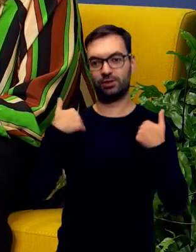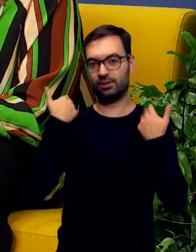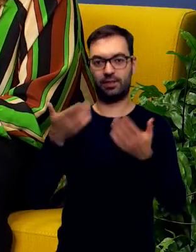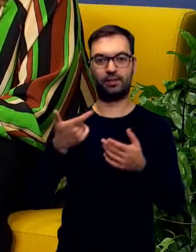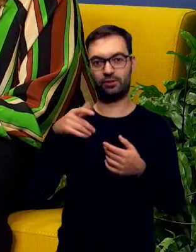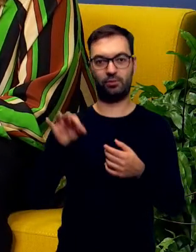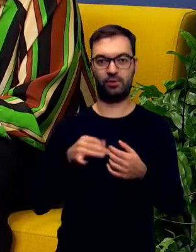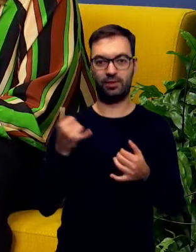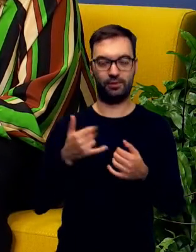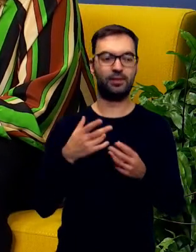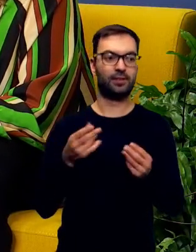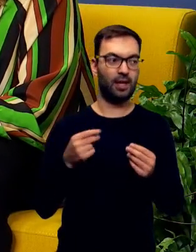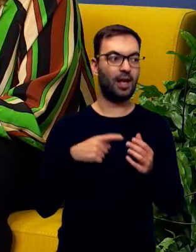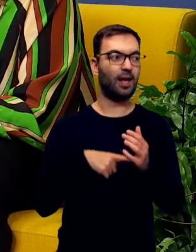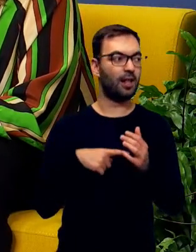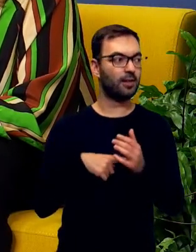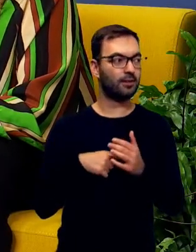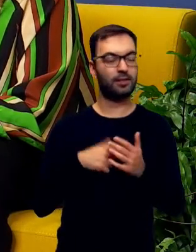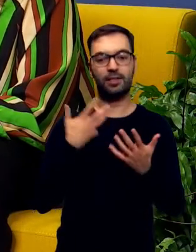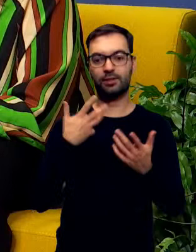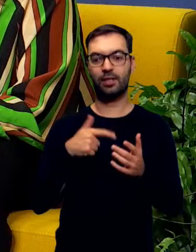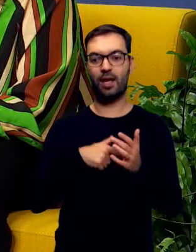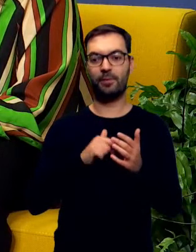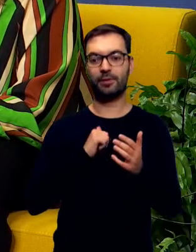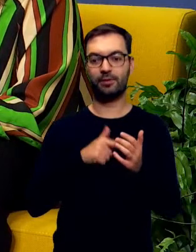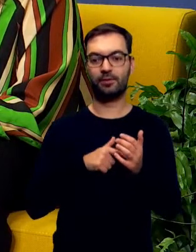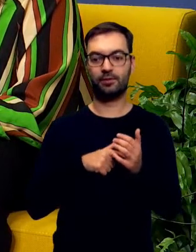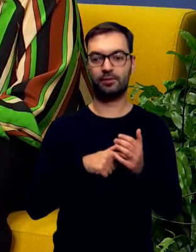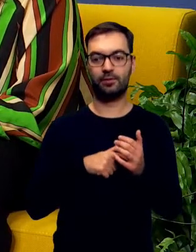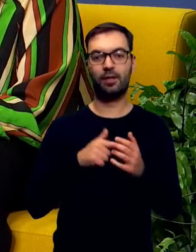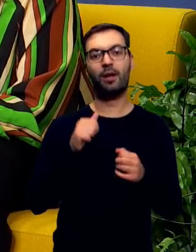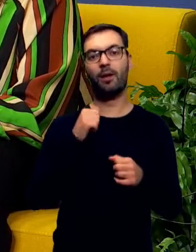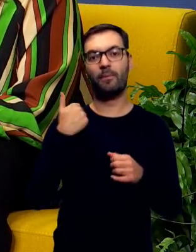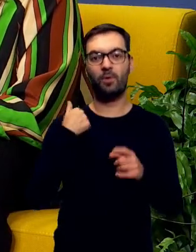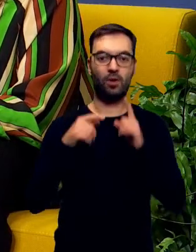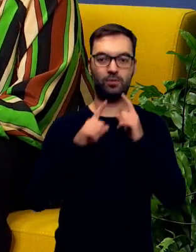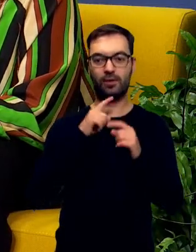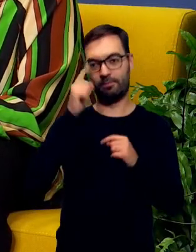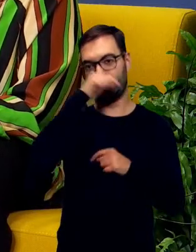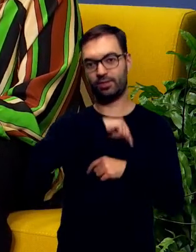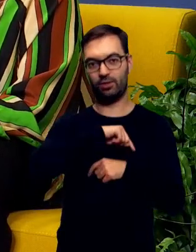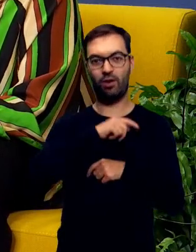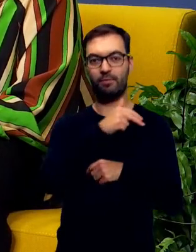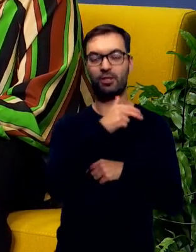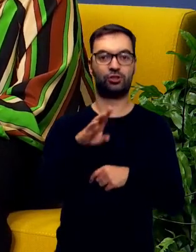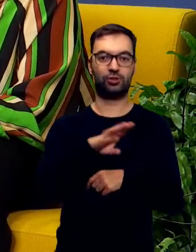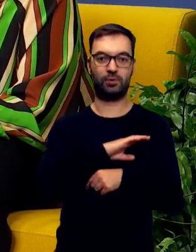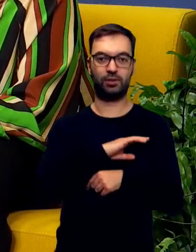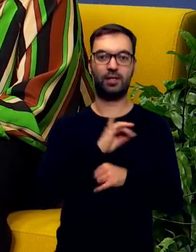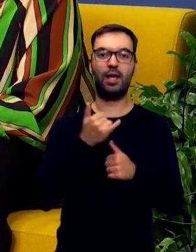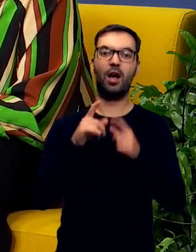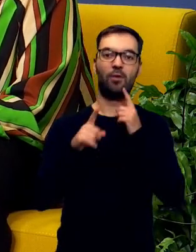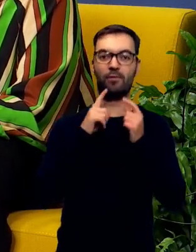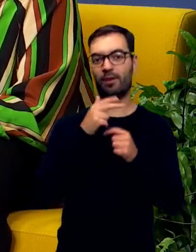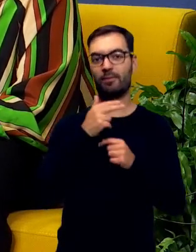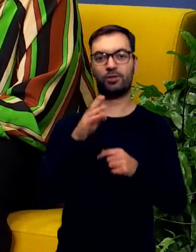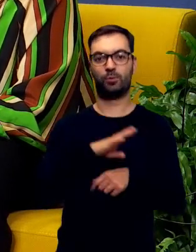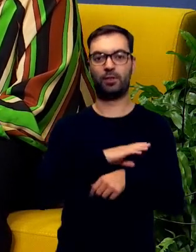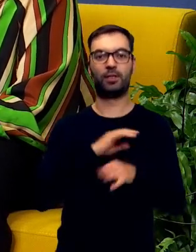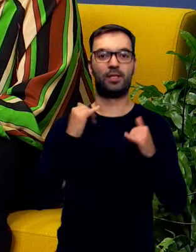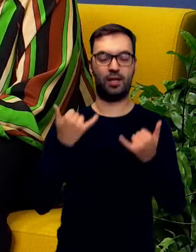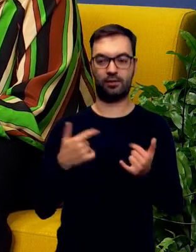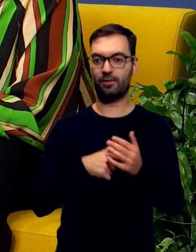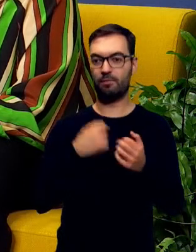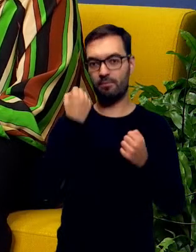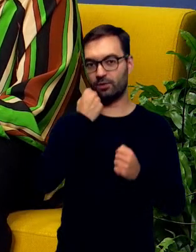innych. Natomiast właśnie chciałam, żeby była rozmowa z psychologiem o śmierci, jak rozmawiać o śmierci, bo